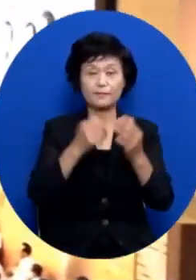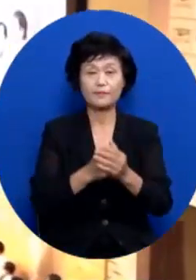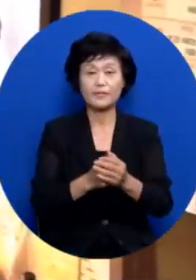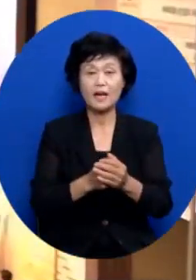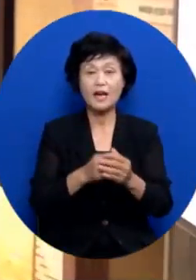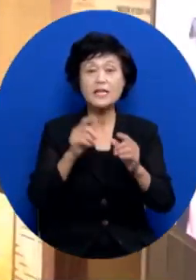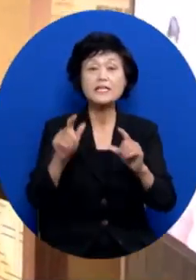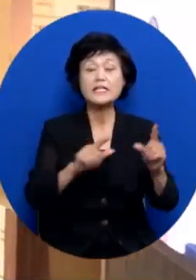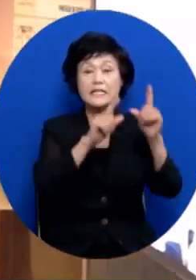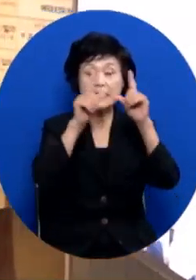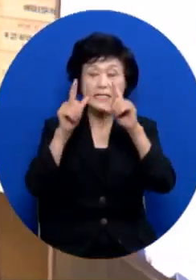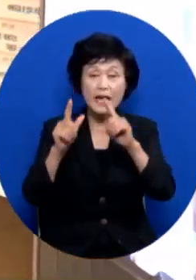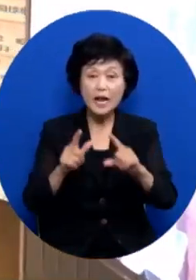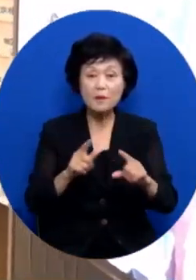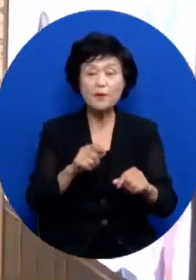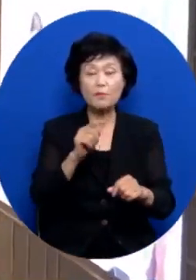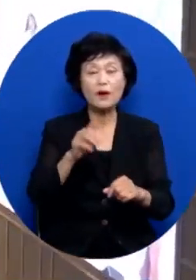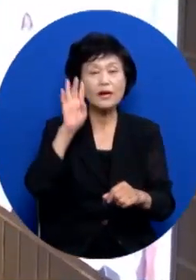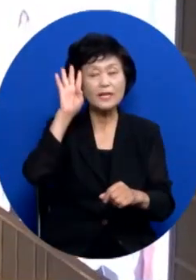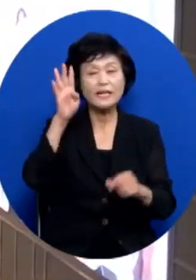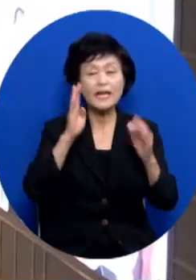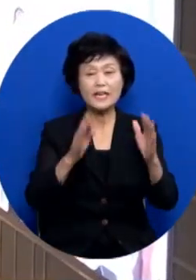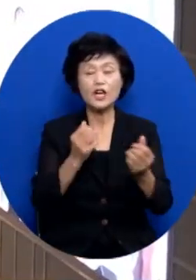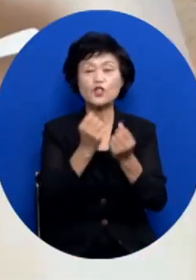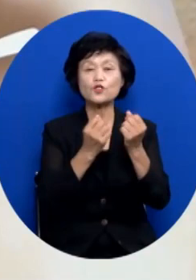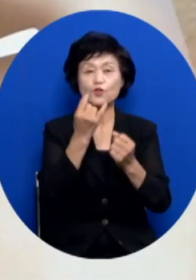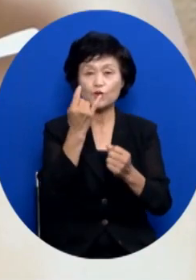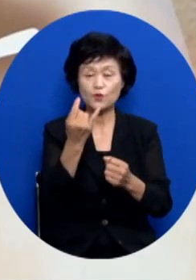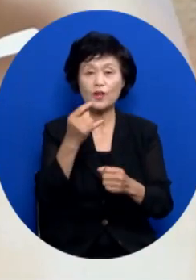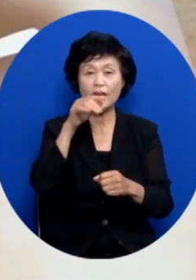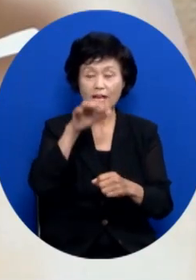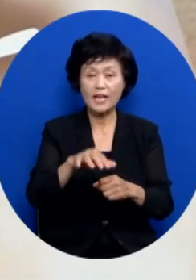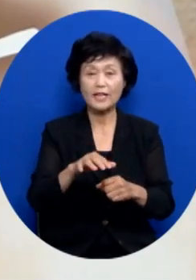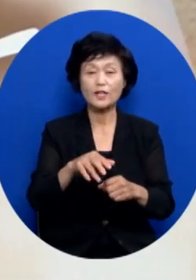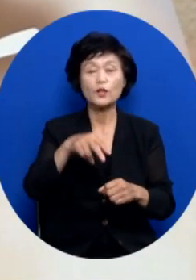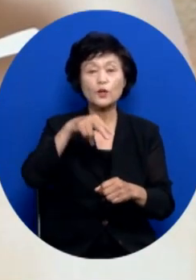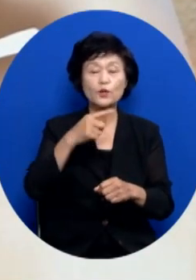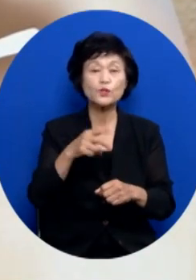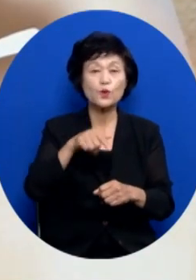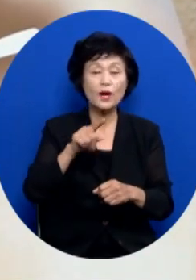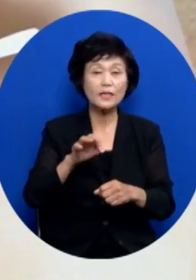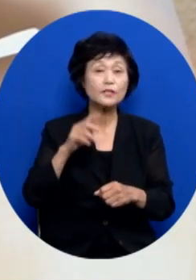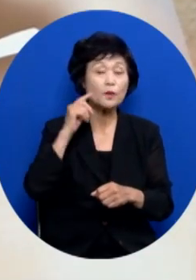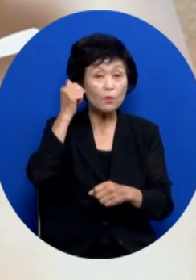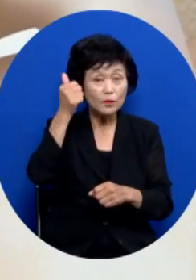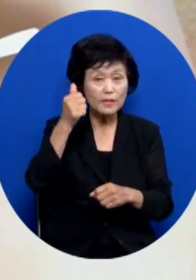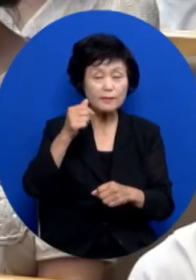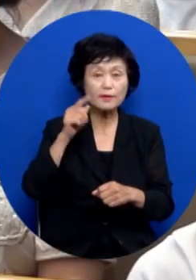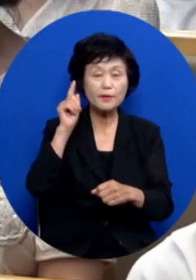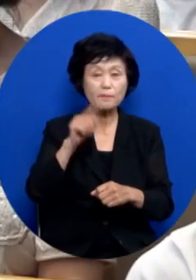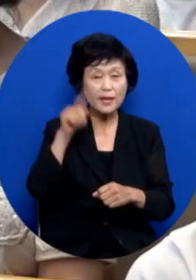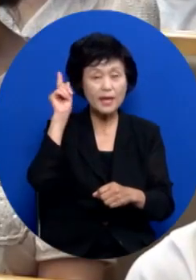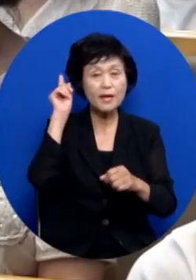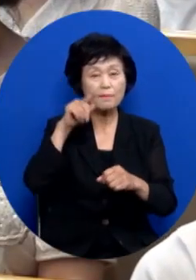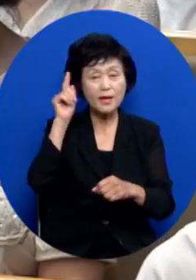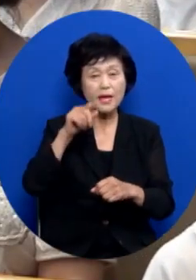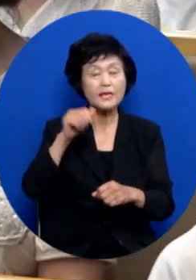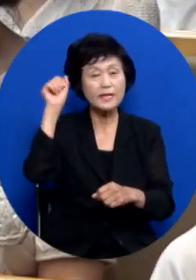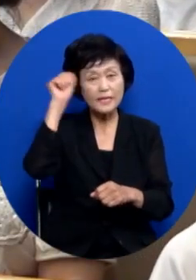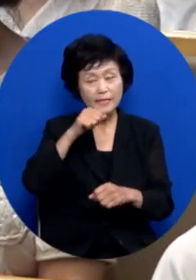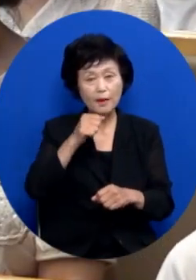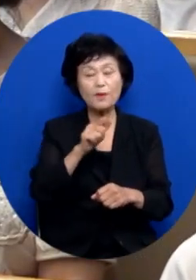해품달의 삶을 살라를 주제로 나흘간 열린 수련회에는 사야단 교회 소강성 목사가 매일 새벽과 저녁 7차례에